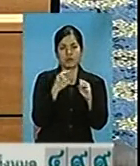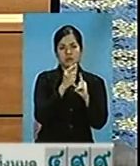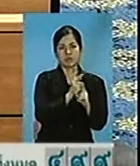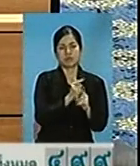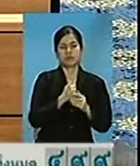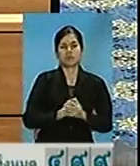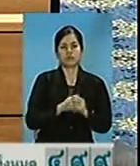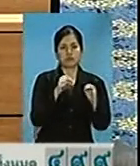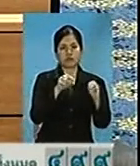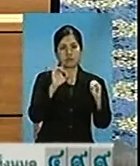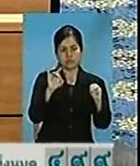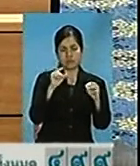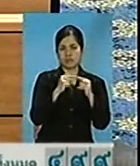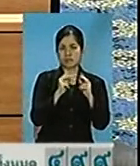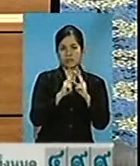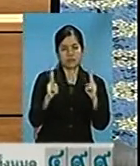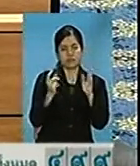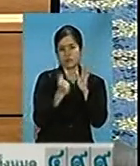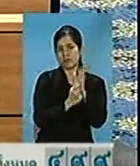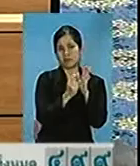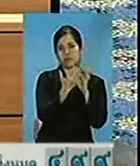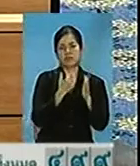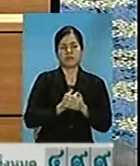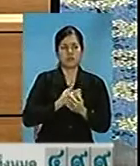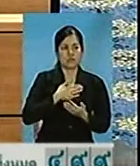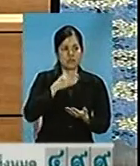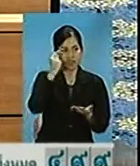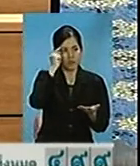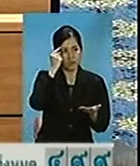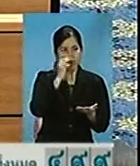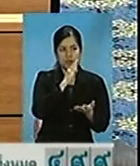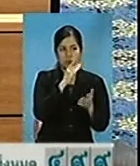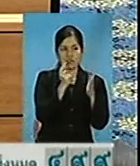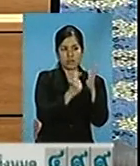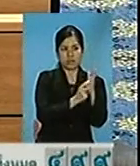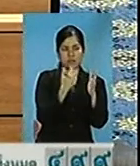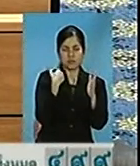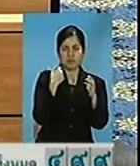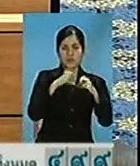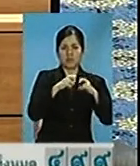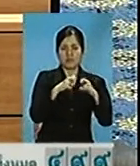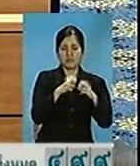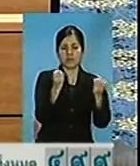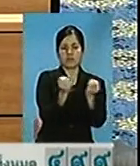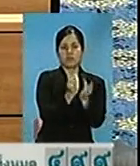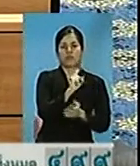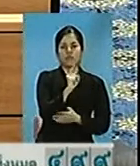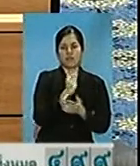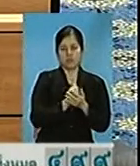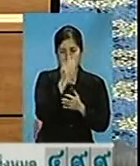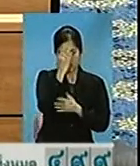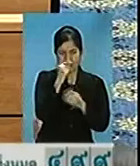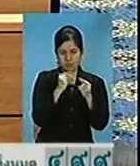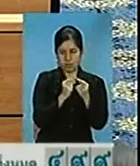รรมาธิการไม่ยอมใส่ผมไม่รู้ว่าใส่ไปแล้วมันเสียหายตรงไหนที่ไม่กล้าแม้ที่จะใ